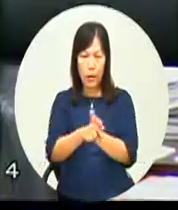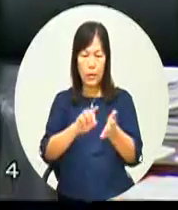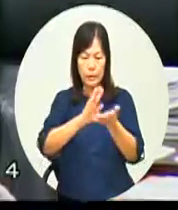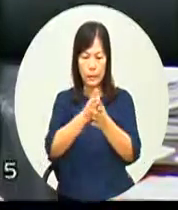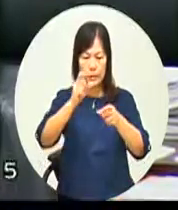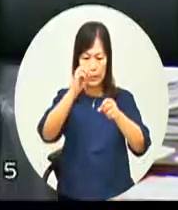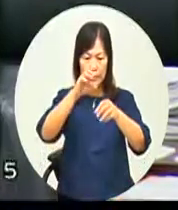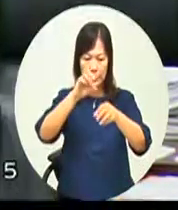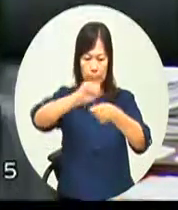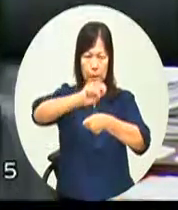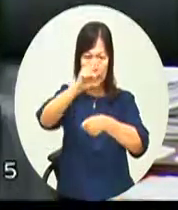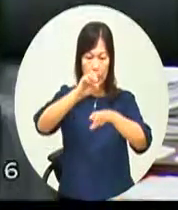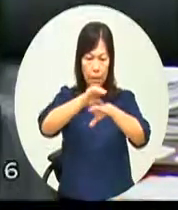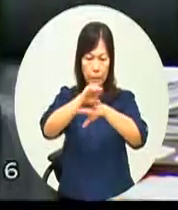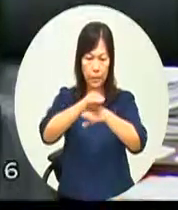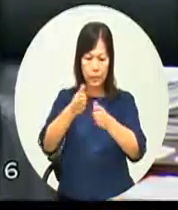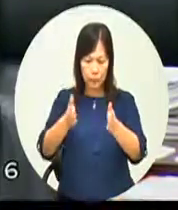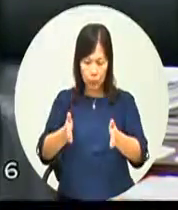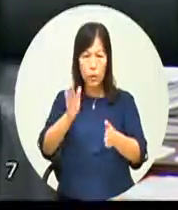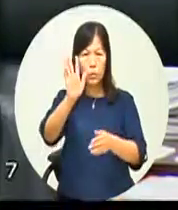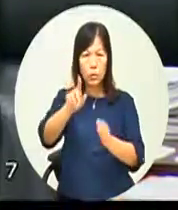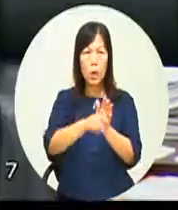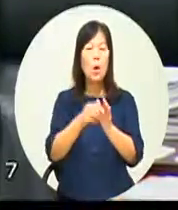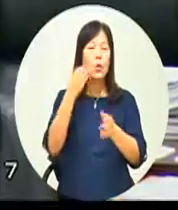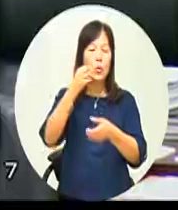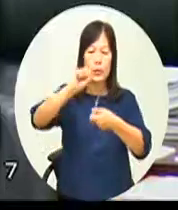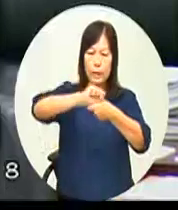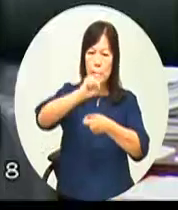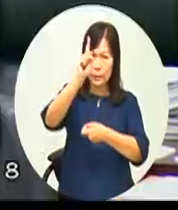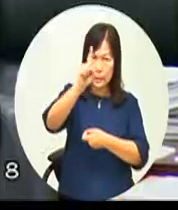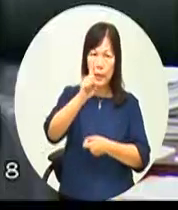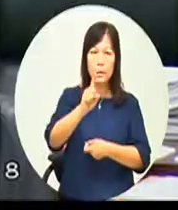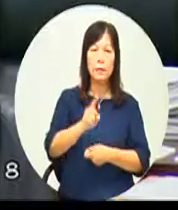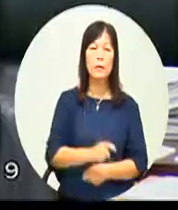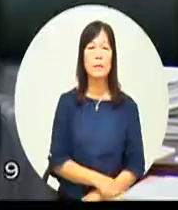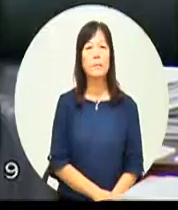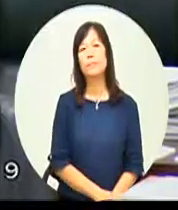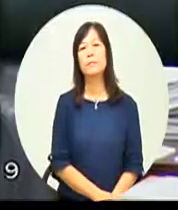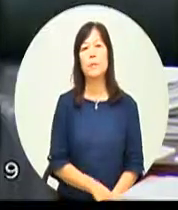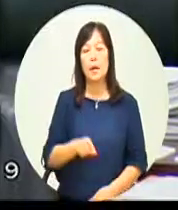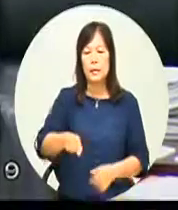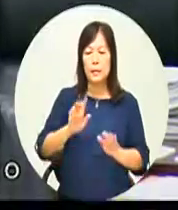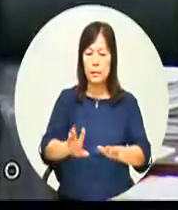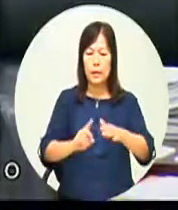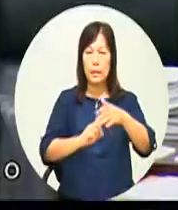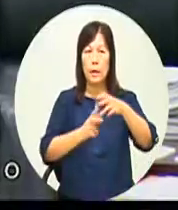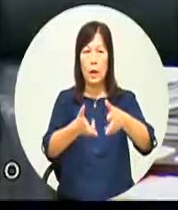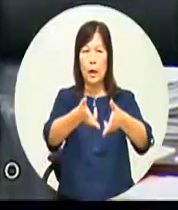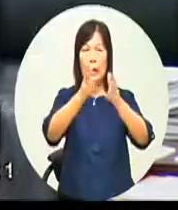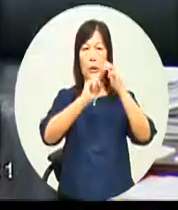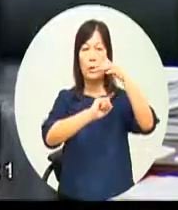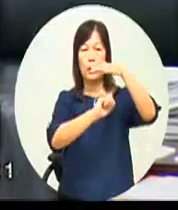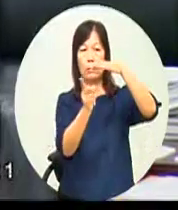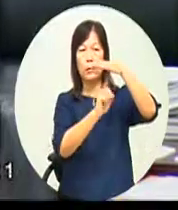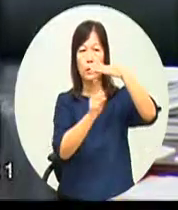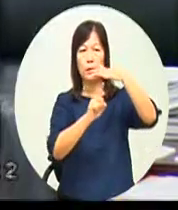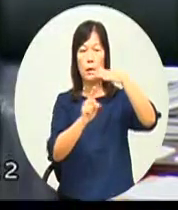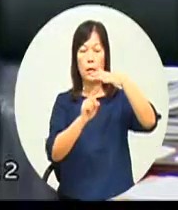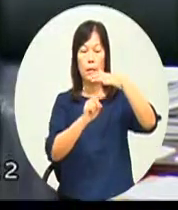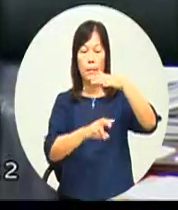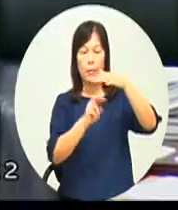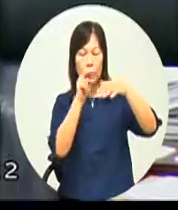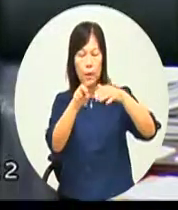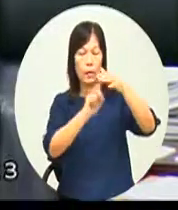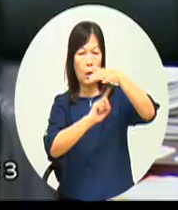的宽度。那你知道如果多一个车道的宽度，你现在这个高架桥，你所看到的这个高架